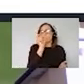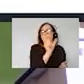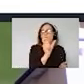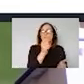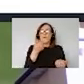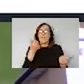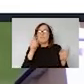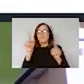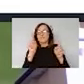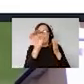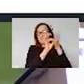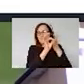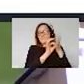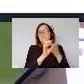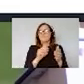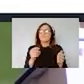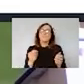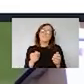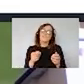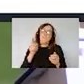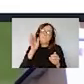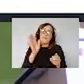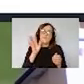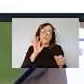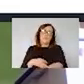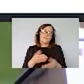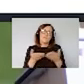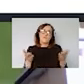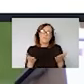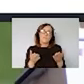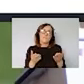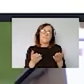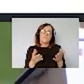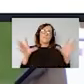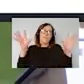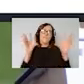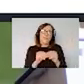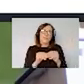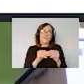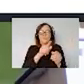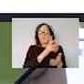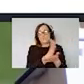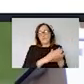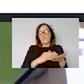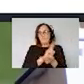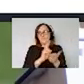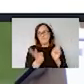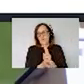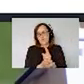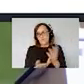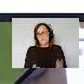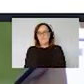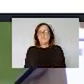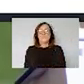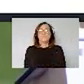ilustrację, jeden rysunek, w którym Państwo będziecie, jakby podsumuję tę część tego webinaru, czyli część związaną ze